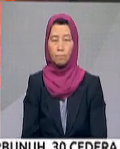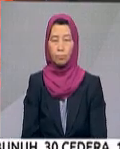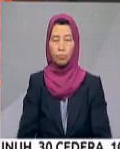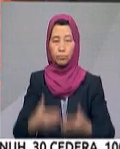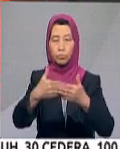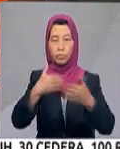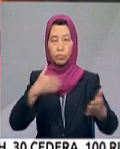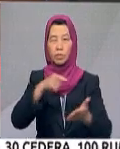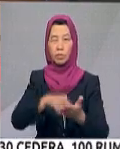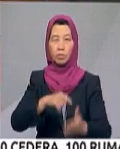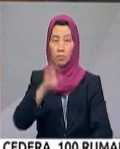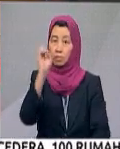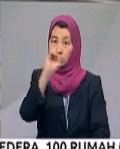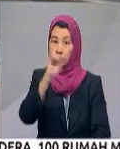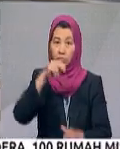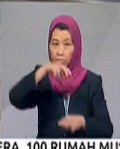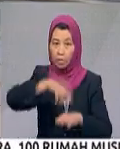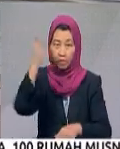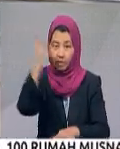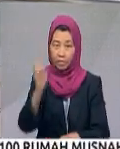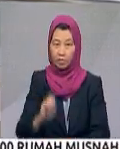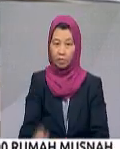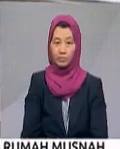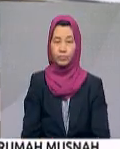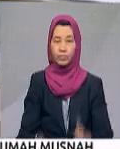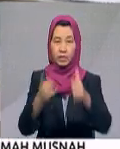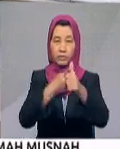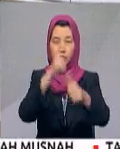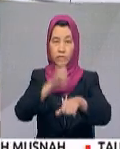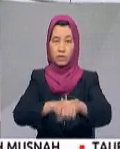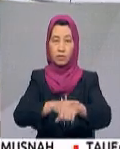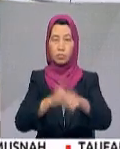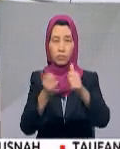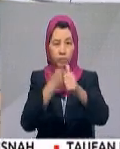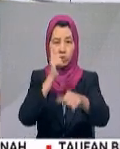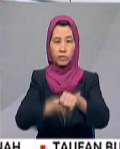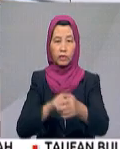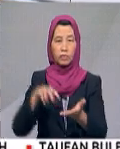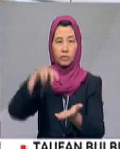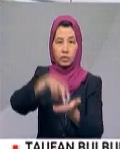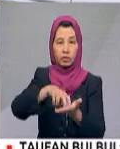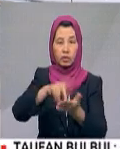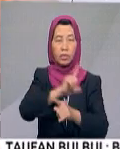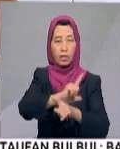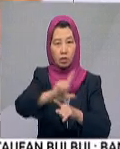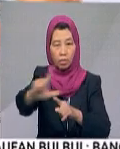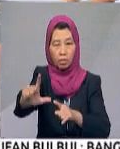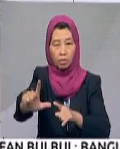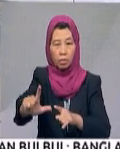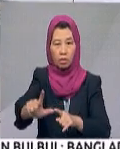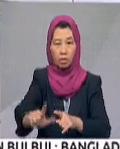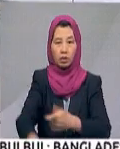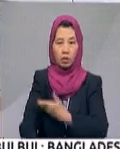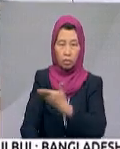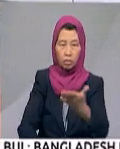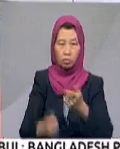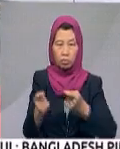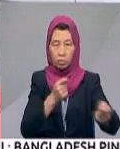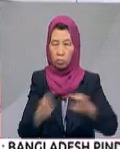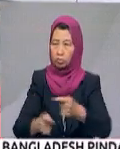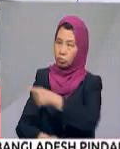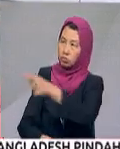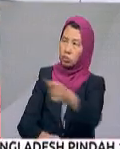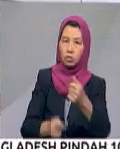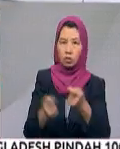Sebelum ini baru naik. This is my first time to the train. The controls are very